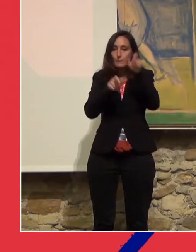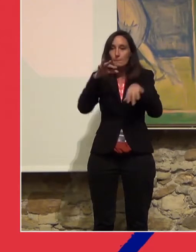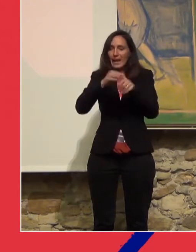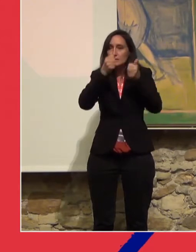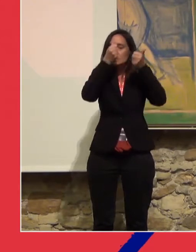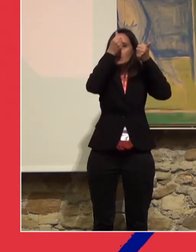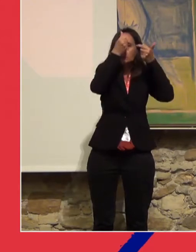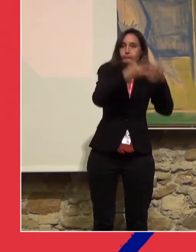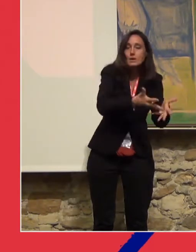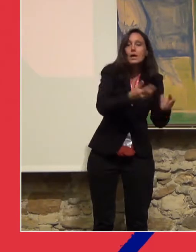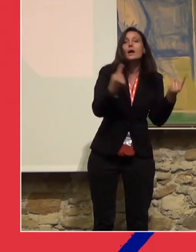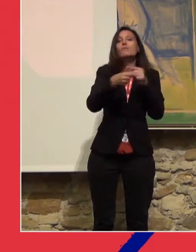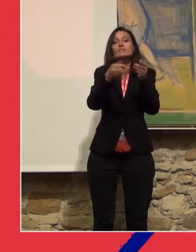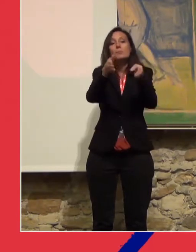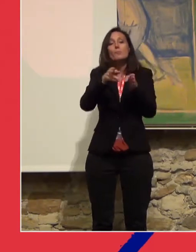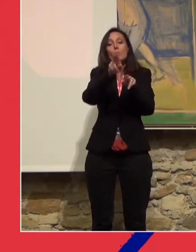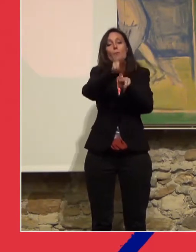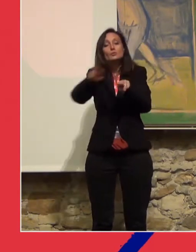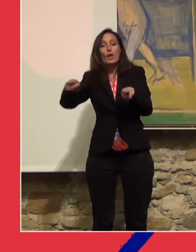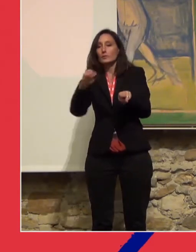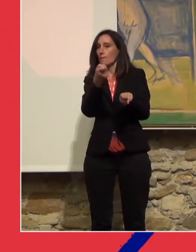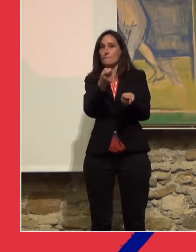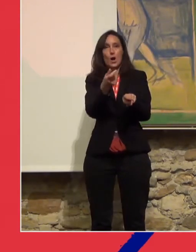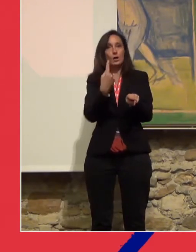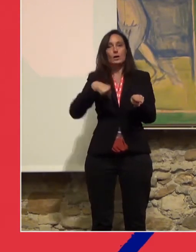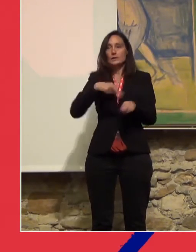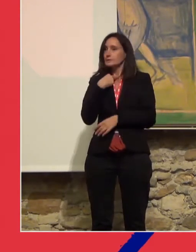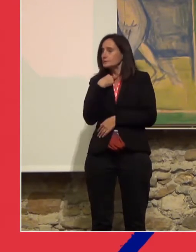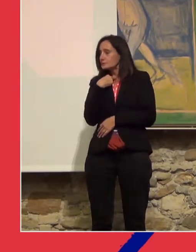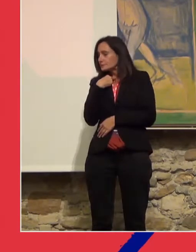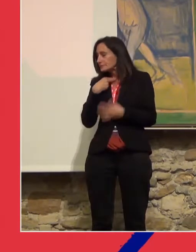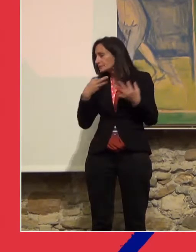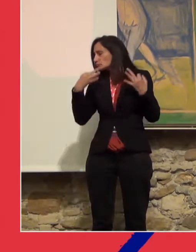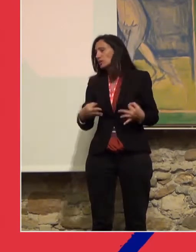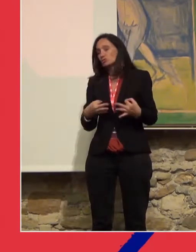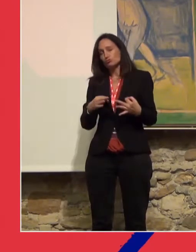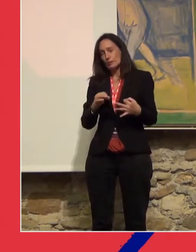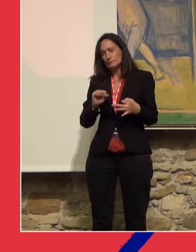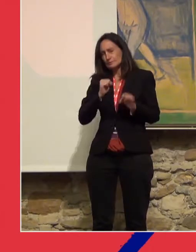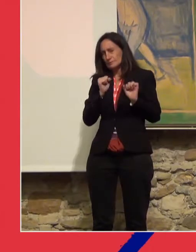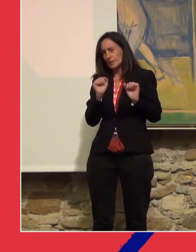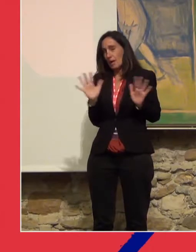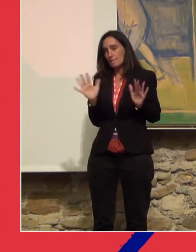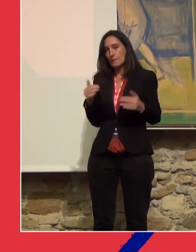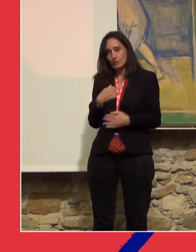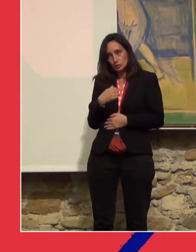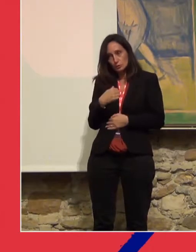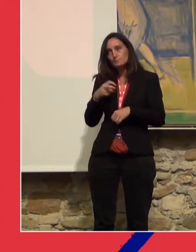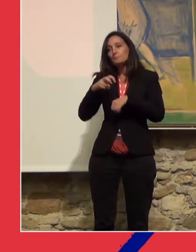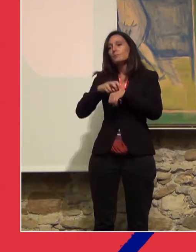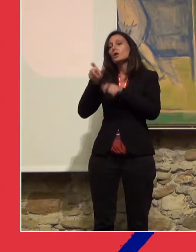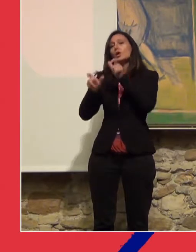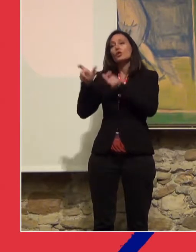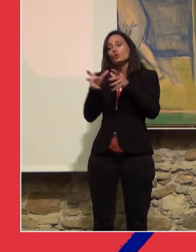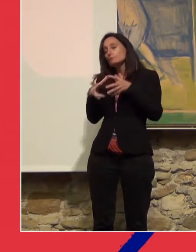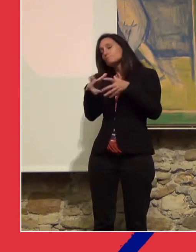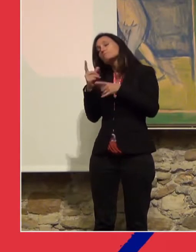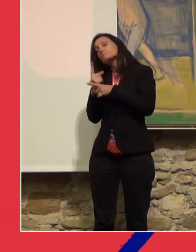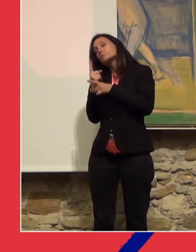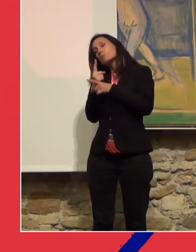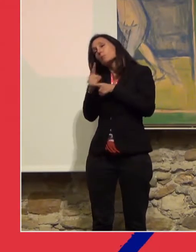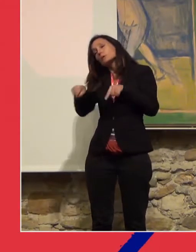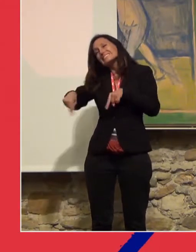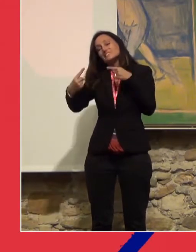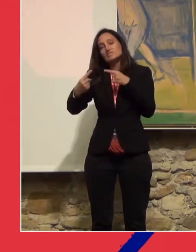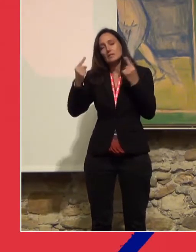decisioni in quei giorni erano drammatiche. I medici affrontavano forse la sfida più difficile, quella di